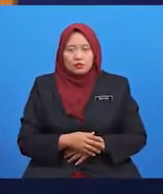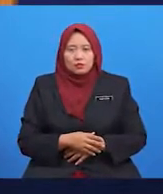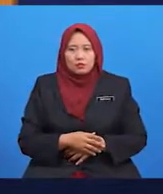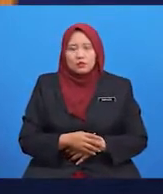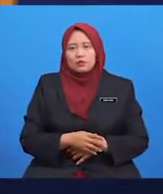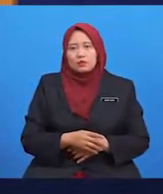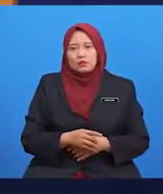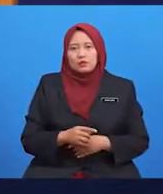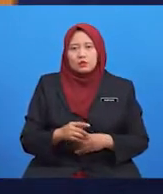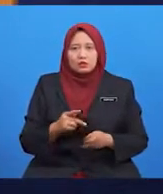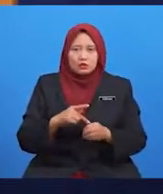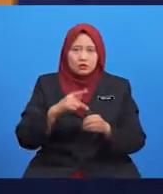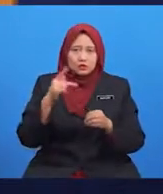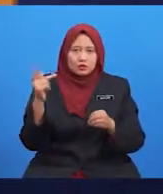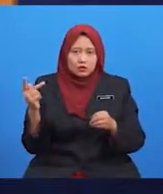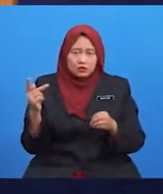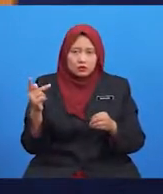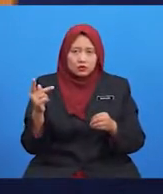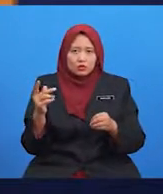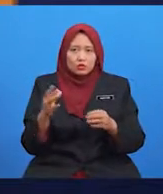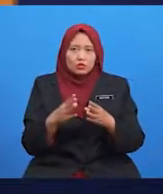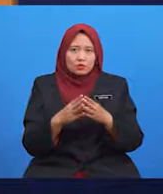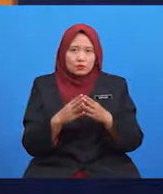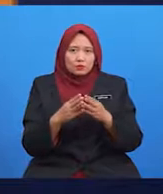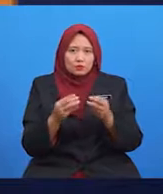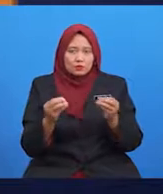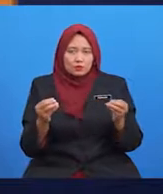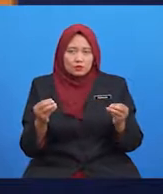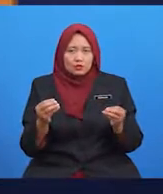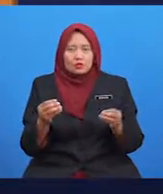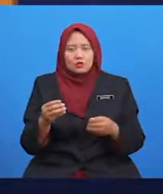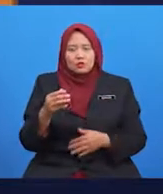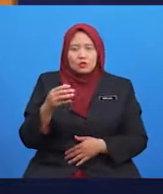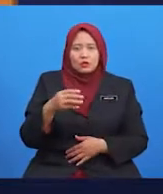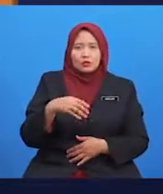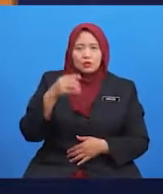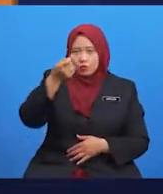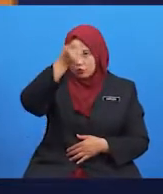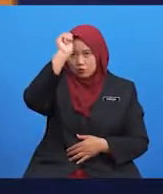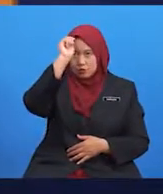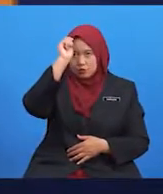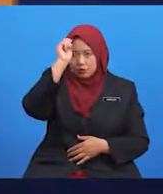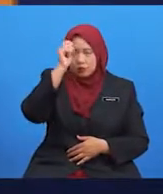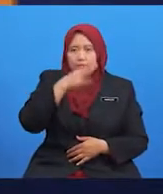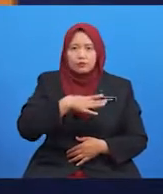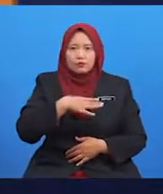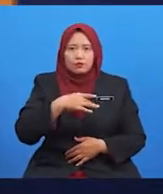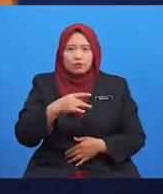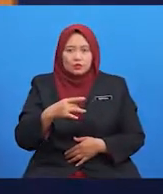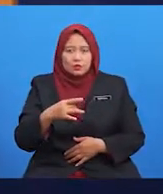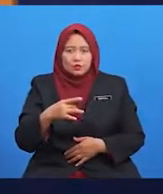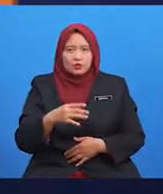alfal. Putih topinya, putih bajunya, putih